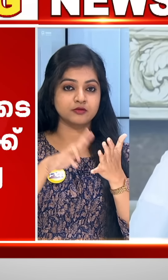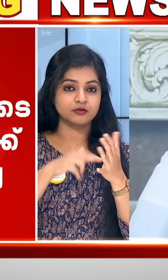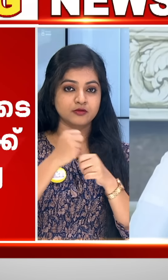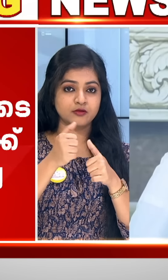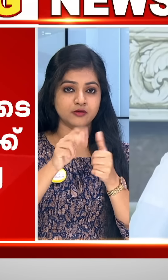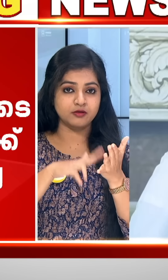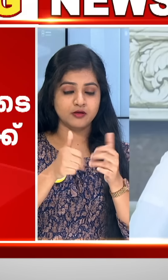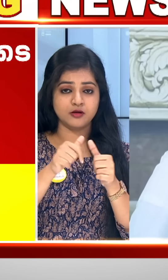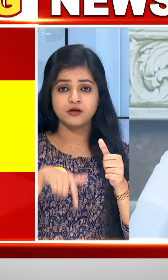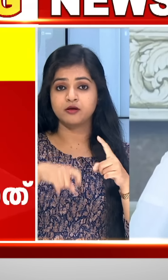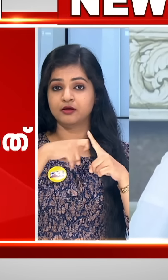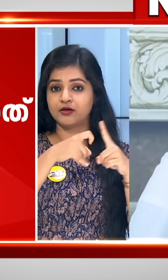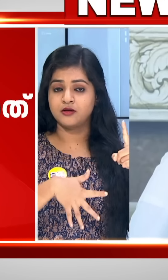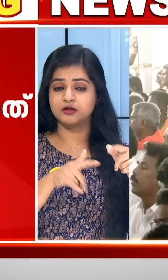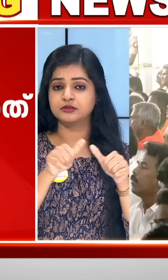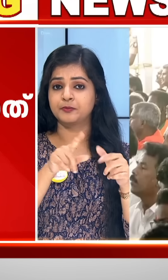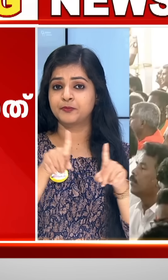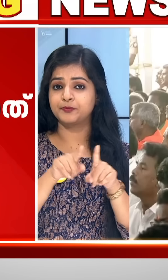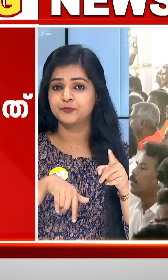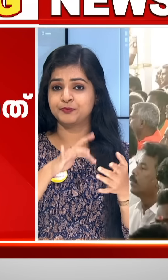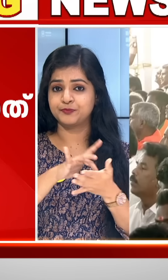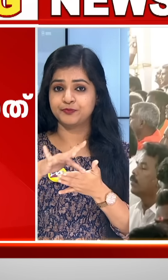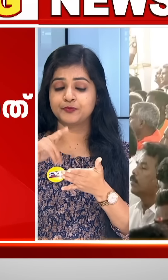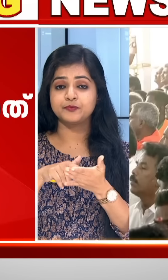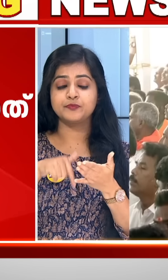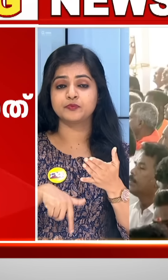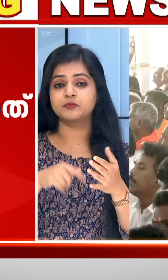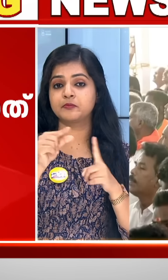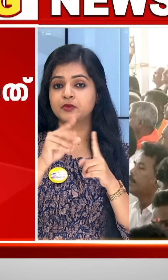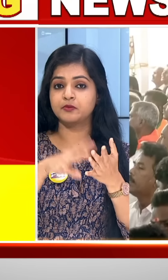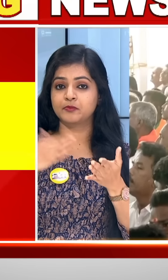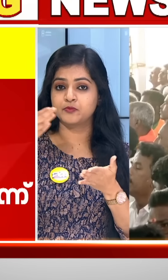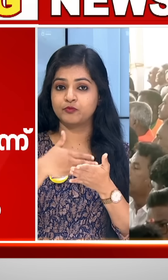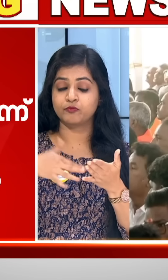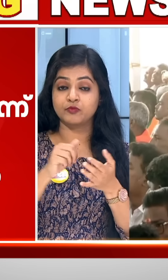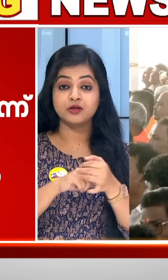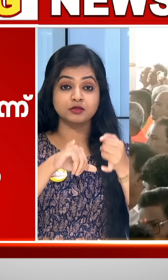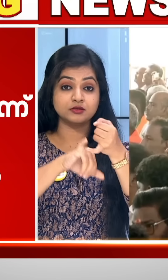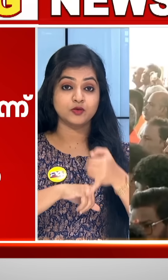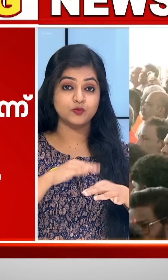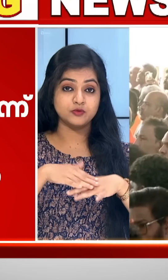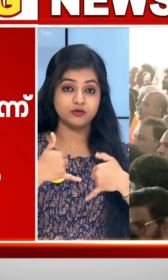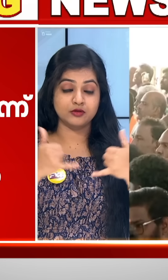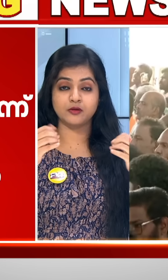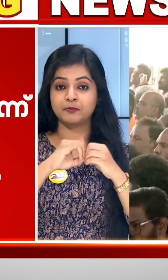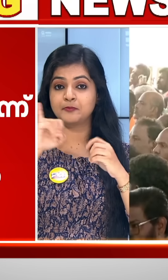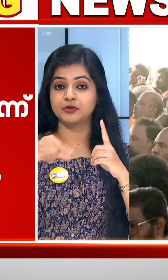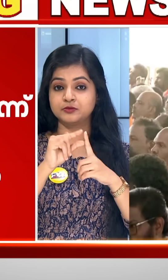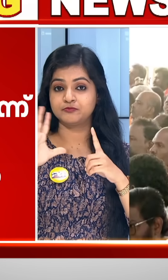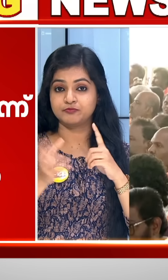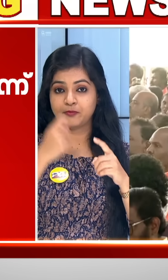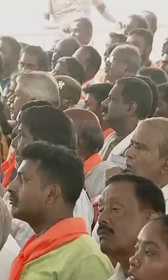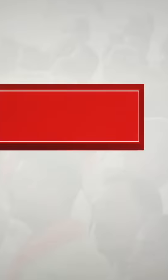മൂന്ന് ദിവസങ്ങളിൽ പ്രധാനമന്ത്രി എത്തും എന്നുള്ളതാണ് മറ്റൊരു കാര്യം എന്തായാലും ദക്ഷിണേന്ത്യ പിടിക്കുക എന്നൊരു ലക്ഷ്യത്തോട് കൂടിയാണ് ഈ ഒരു റാലിയും അതുപോലെതന്നെ